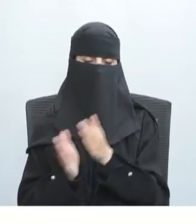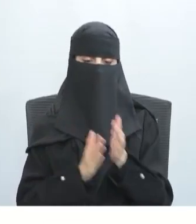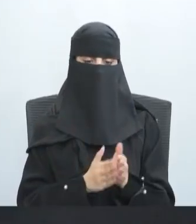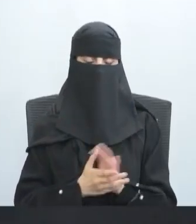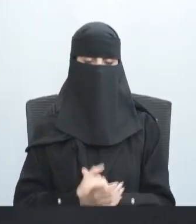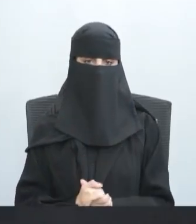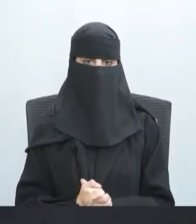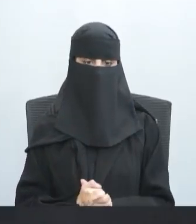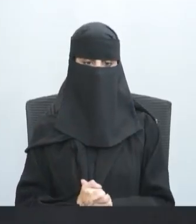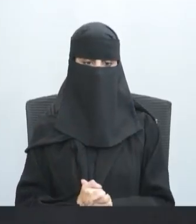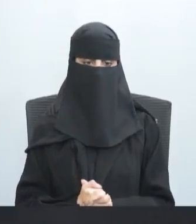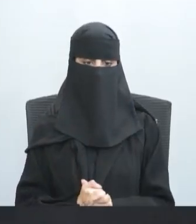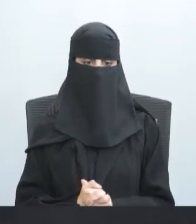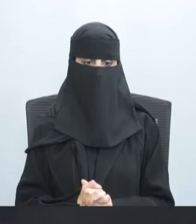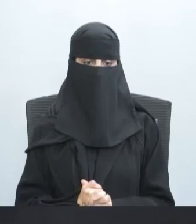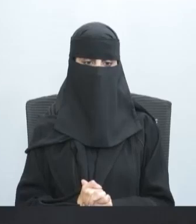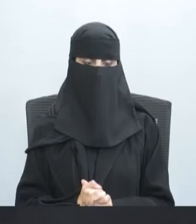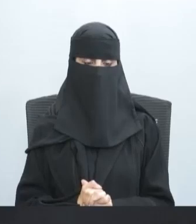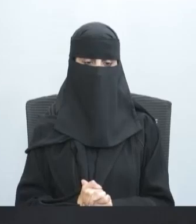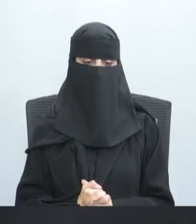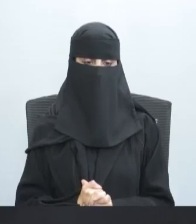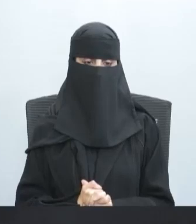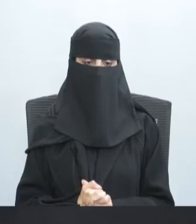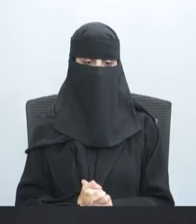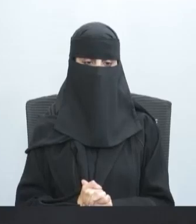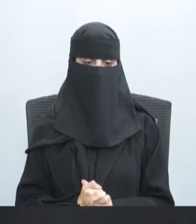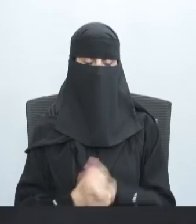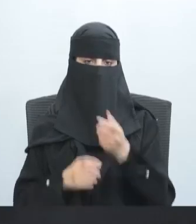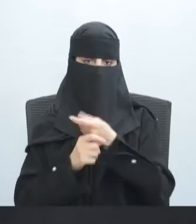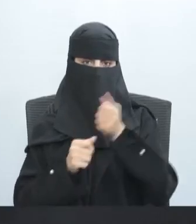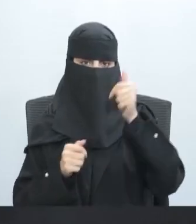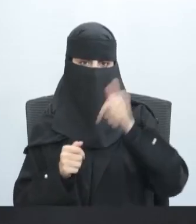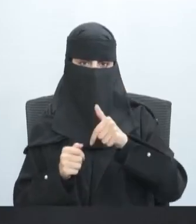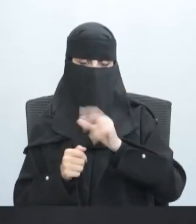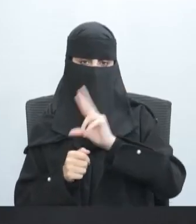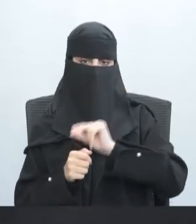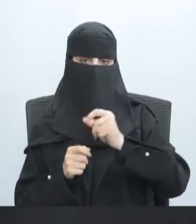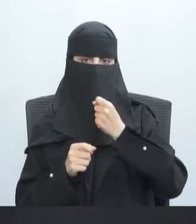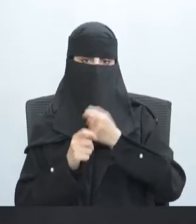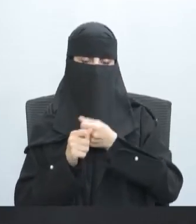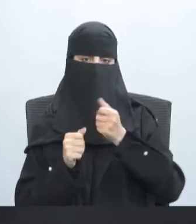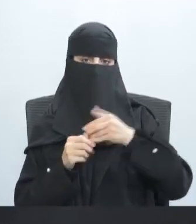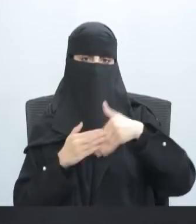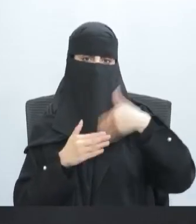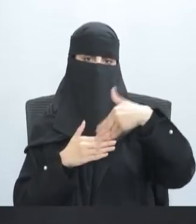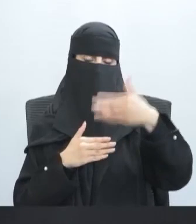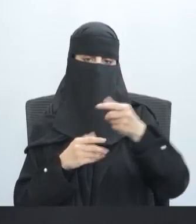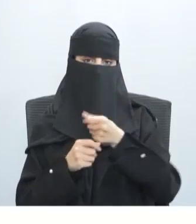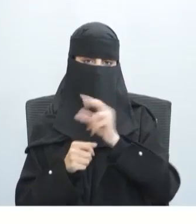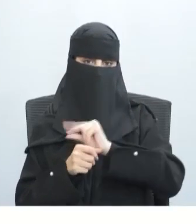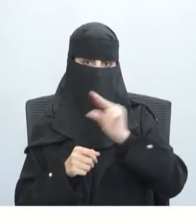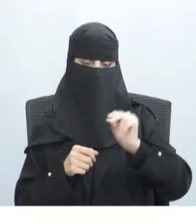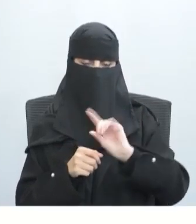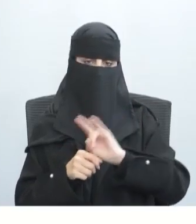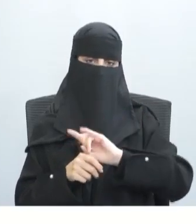اليوم اذا اراد ان استثمار لن يصبح كريال الغد وبالتالي كيف تنمي هذا المال من خلال حساب القيمه